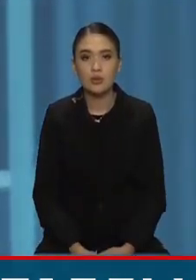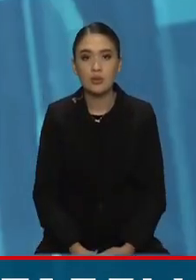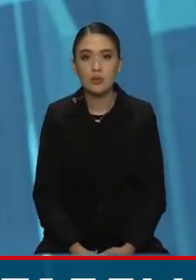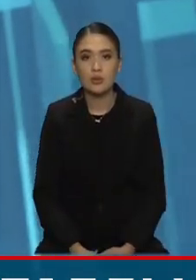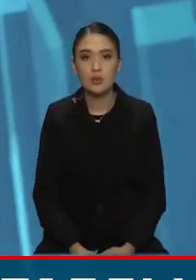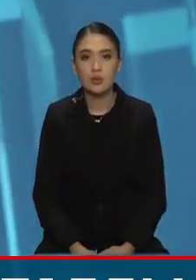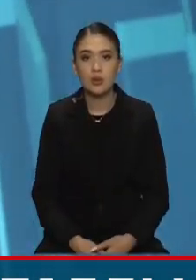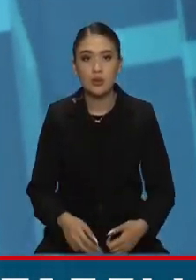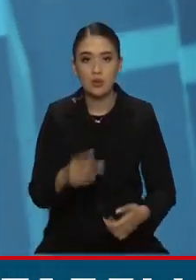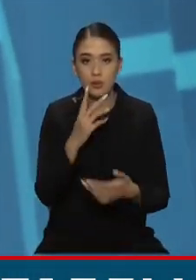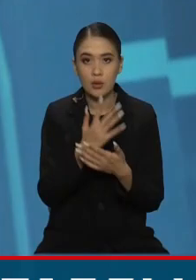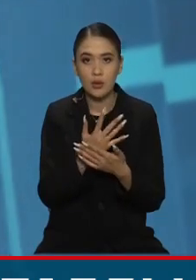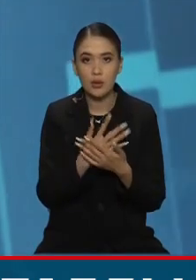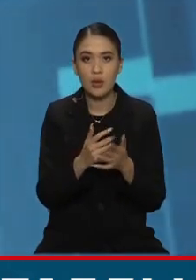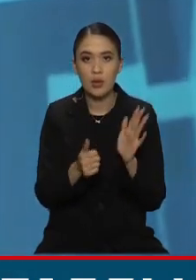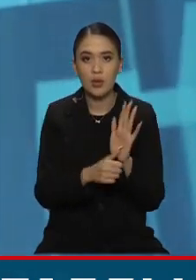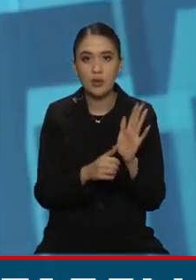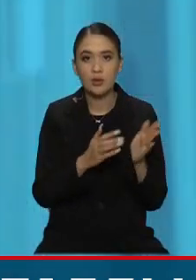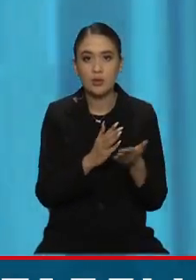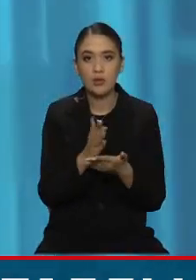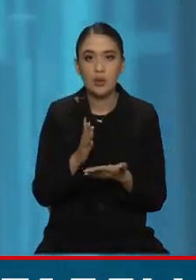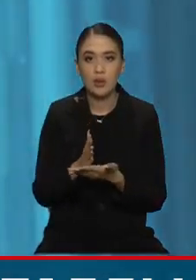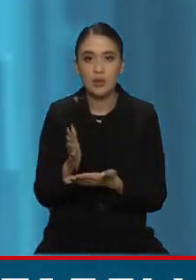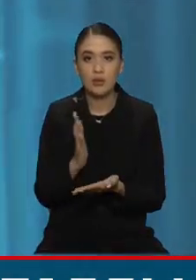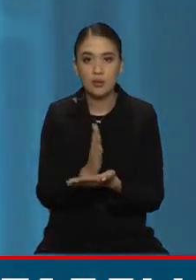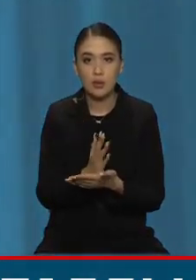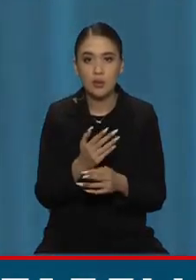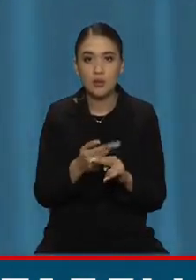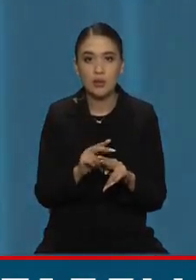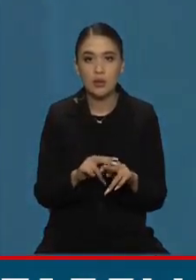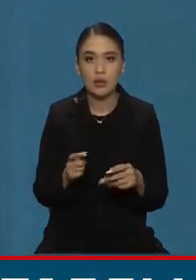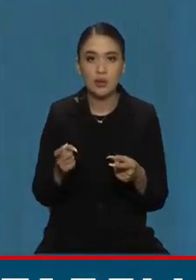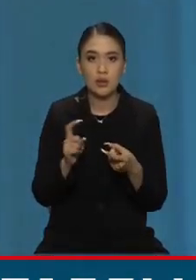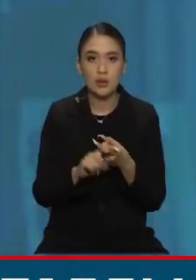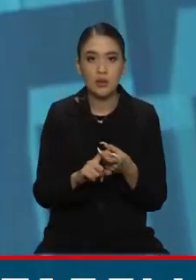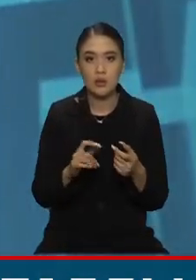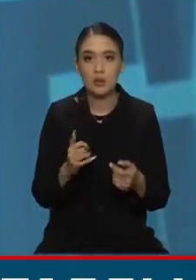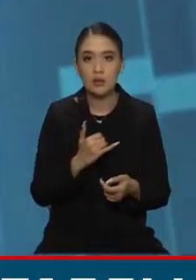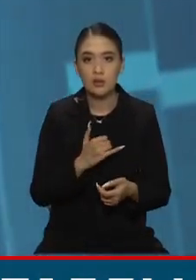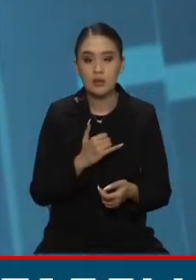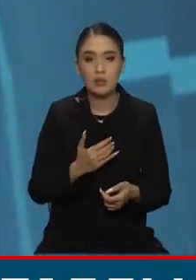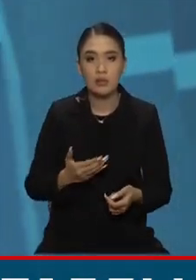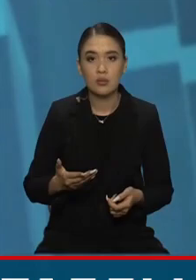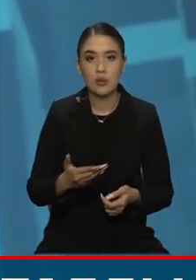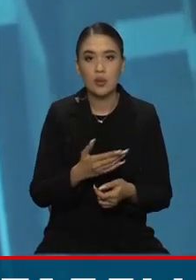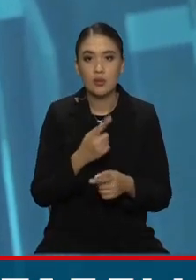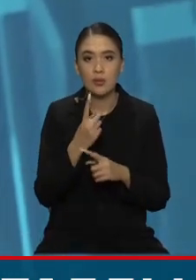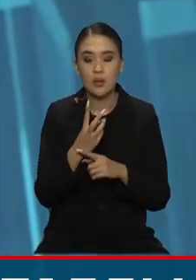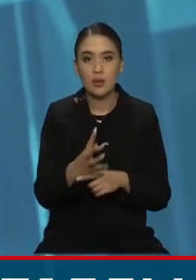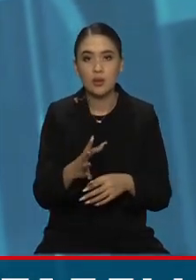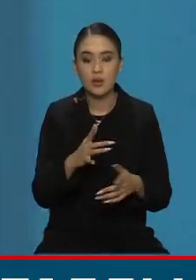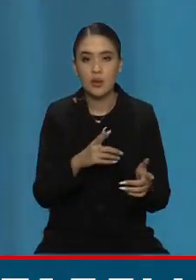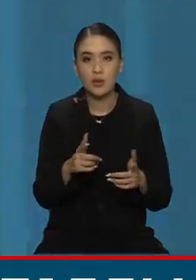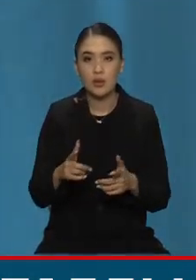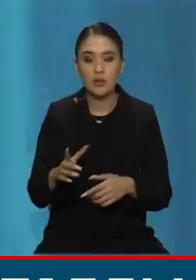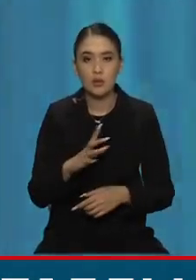сыртқы саясат және осындай 6 бағыт айқындалған бізде. Сол бағыттарға сәйкес біз бірнеше кестерді